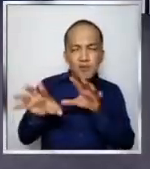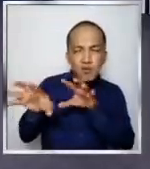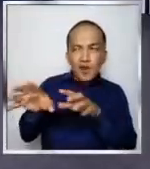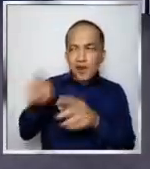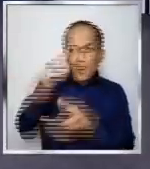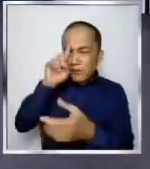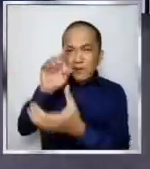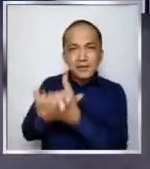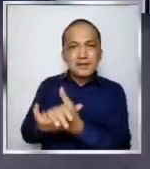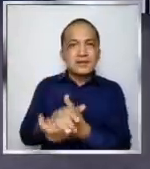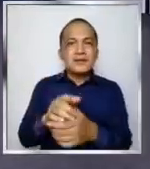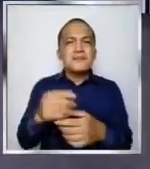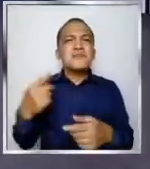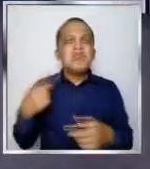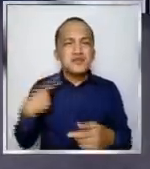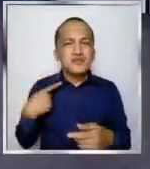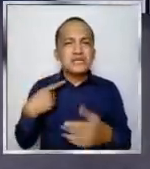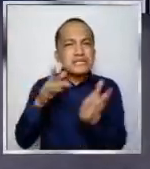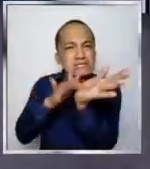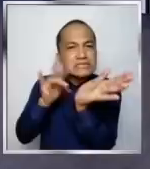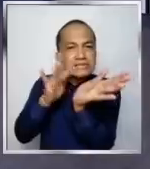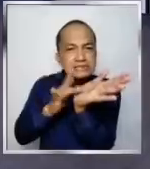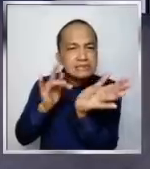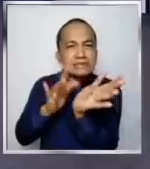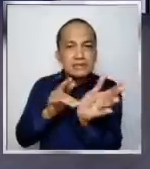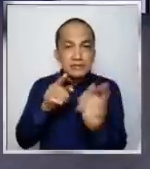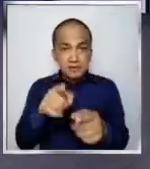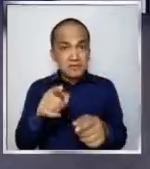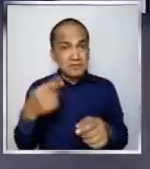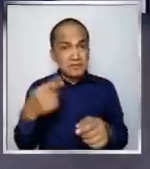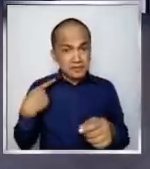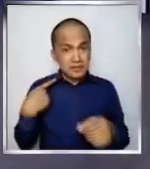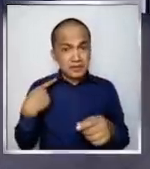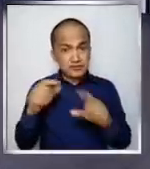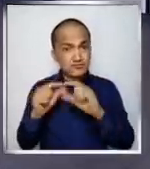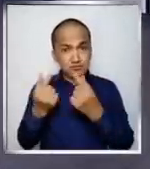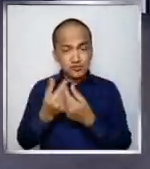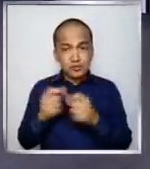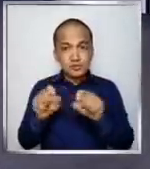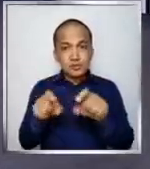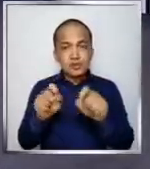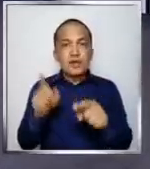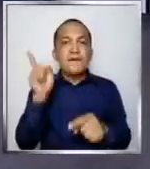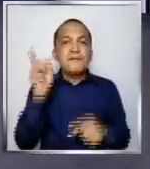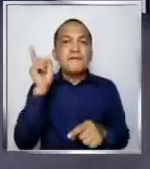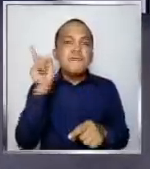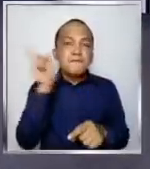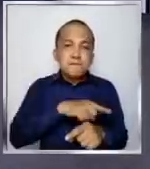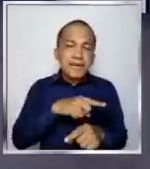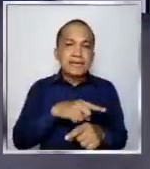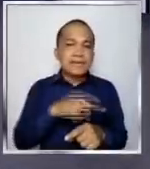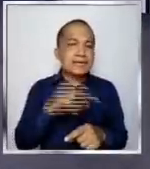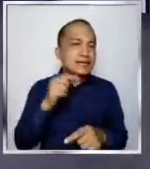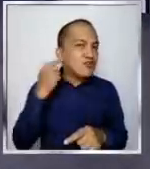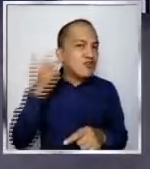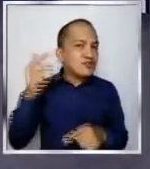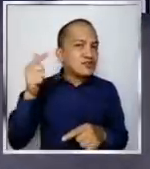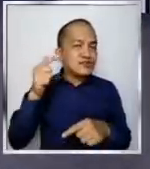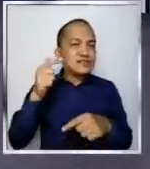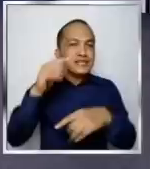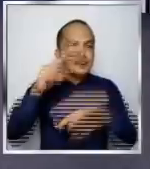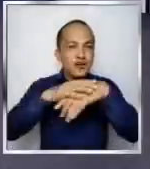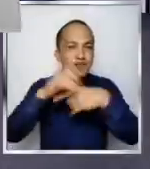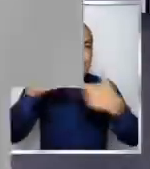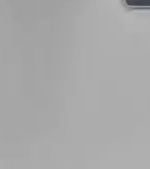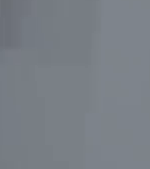nananamantala. Ito po, may isang grupo na nagbebenta ng peking ginto online. Narito ang kanilang modus sa panloloko. Tinutukan niya ni